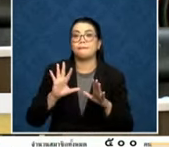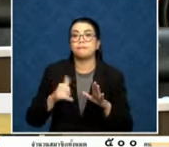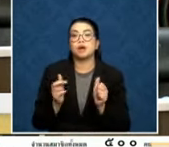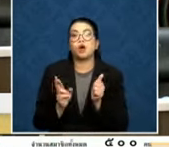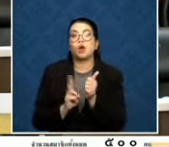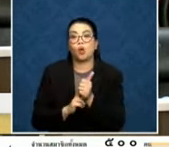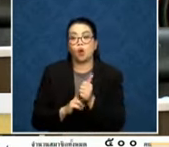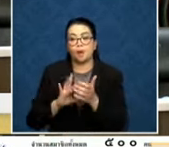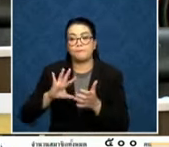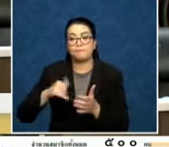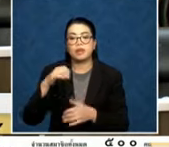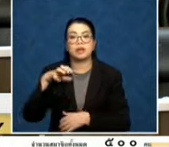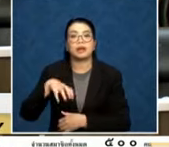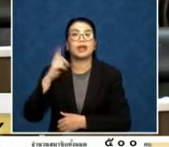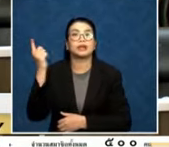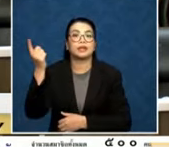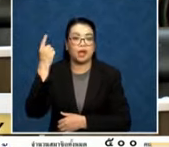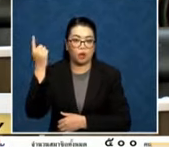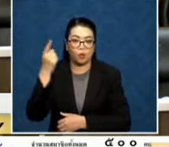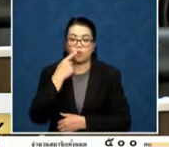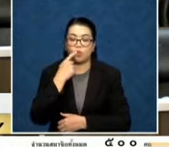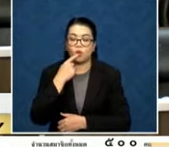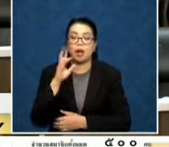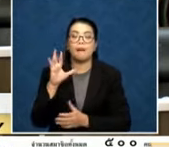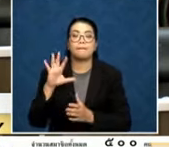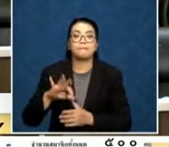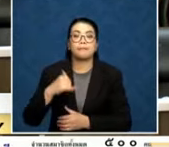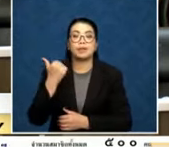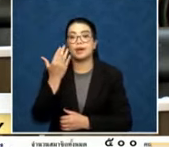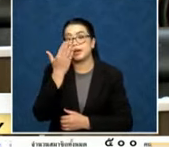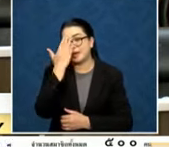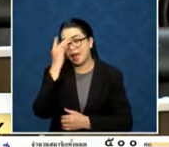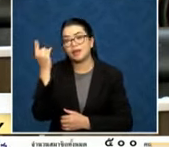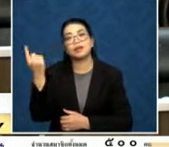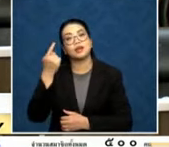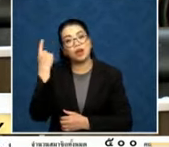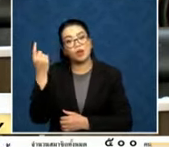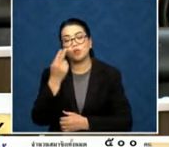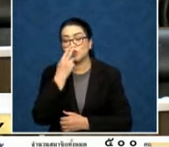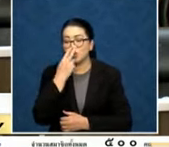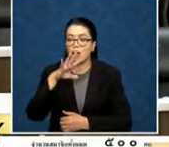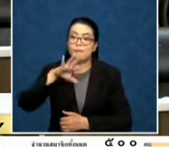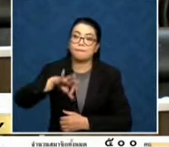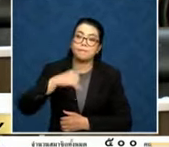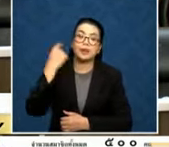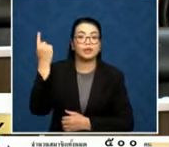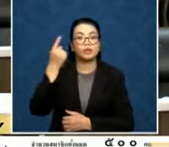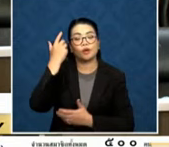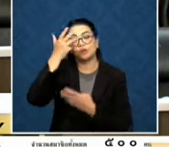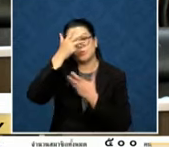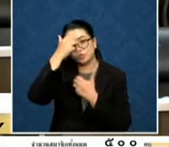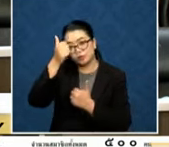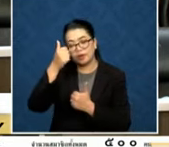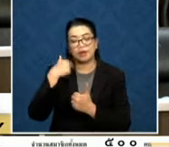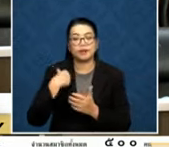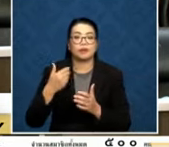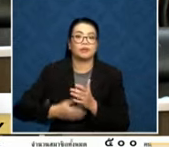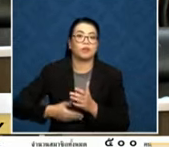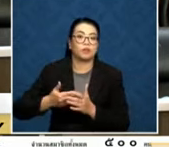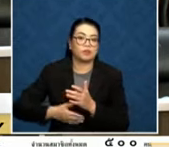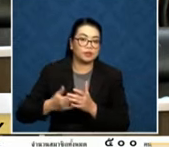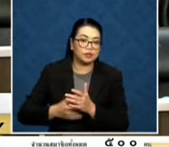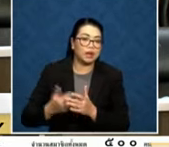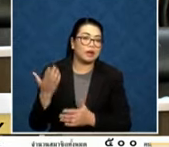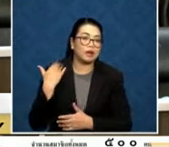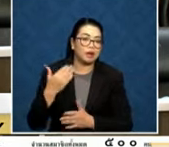นะครับเราเรียกว่าเมืองหน้าเที่ยวแล้วครับท่านประธานครับต้องพัฒนาครับจนกลายเป็นหลังท่องเที่ยวพร้อมทั้งแก้ไขกฎระเบียบครับที่เป็นอุปสรรคนะ